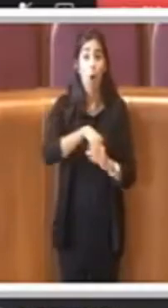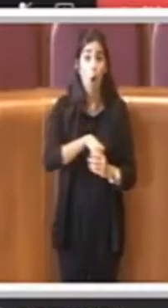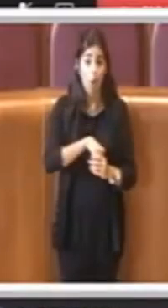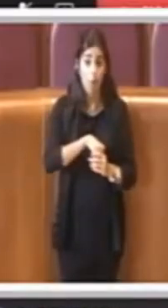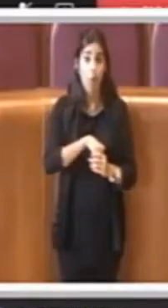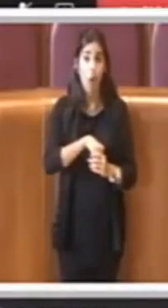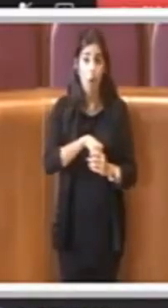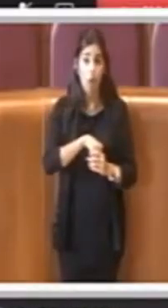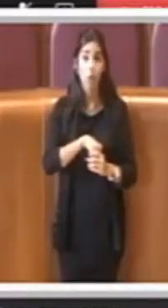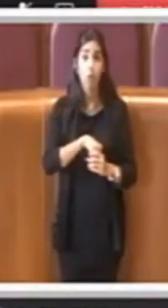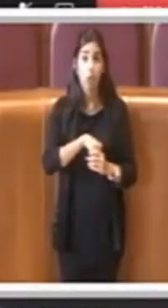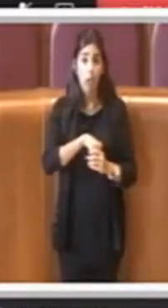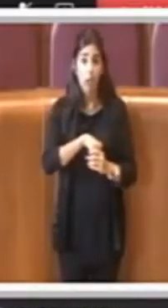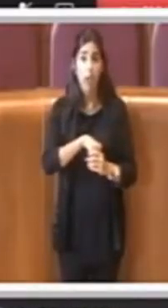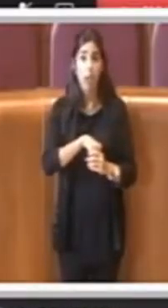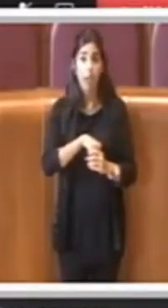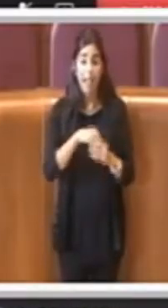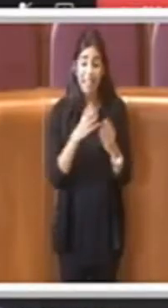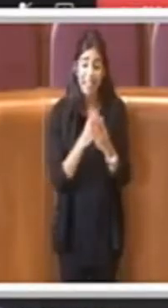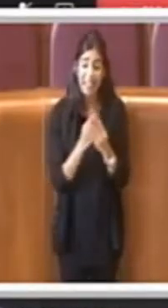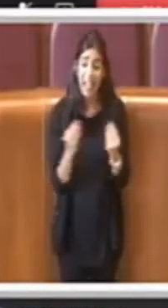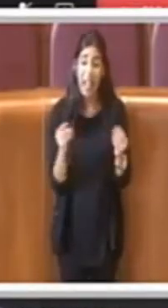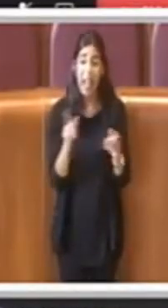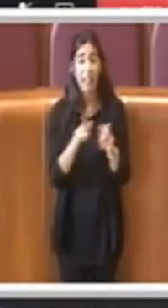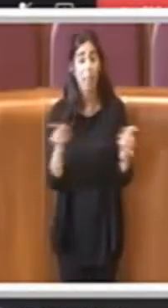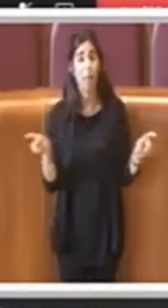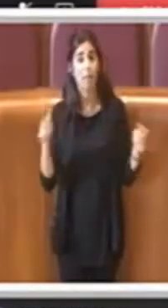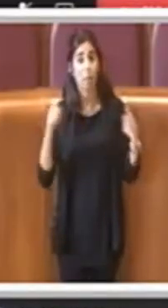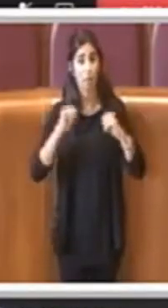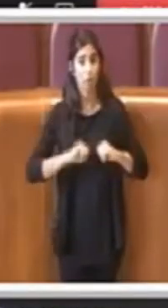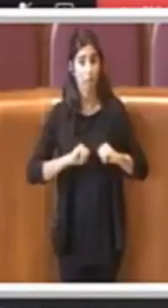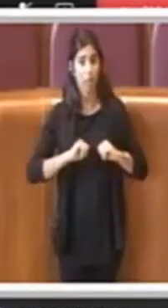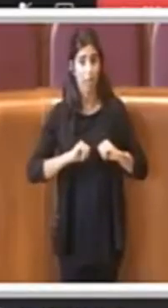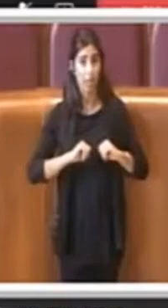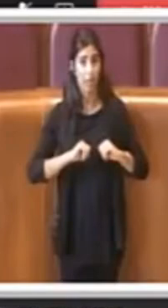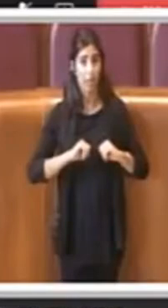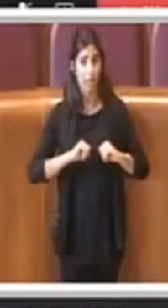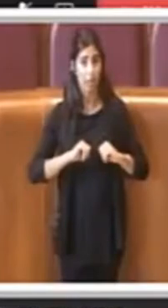assolutamente un numero elevatissimo di cittadini potranno a livello